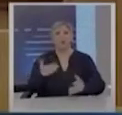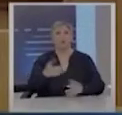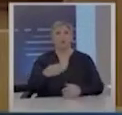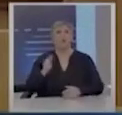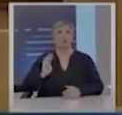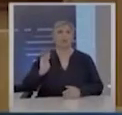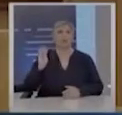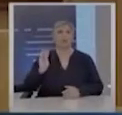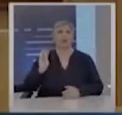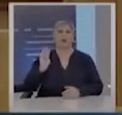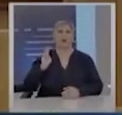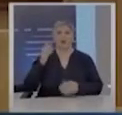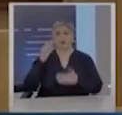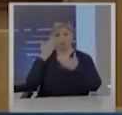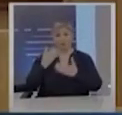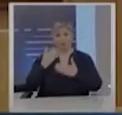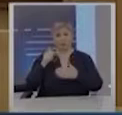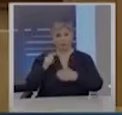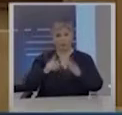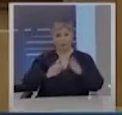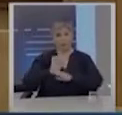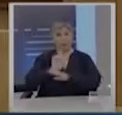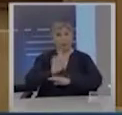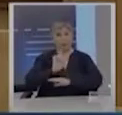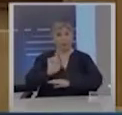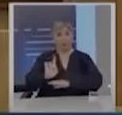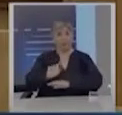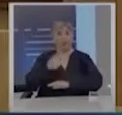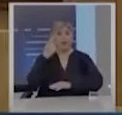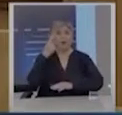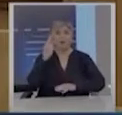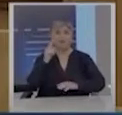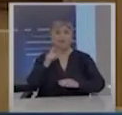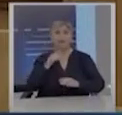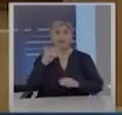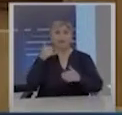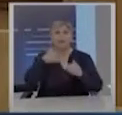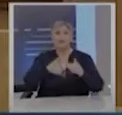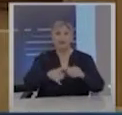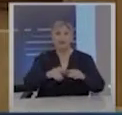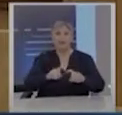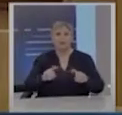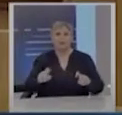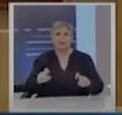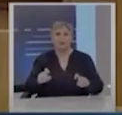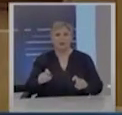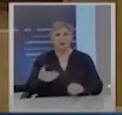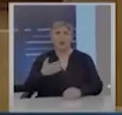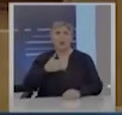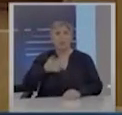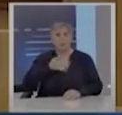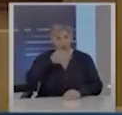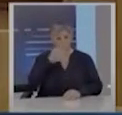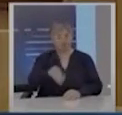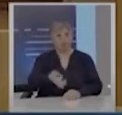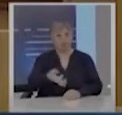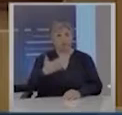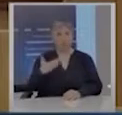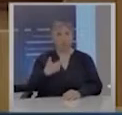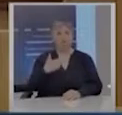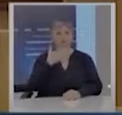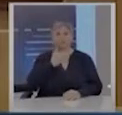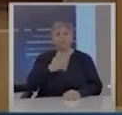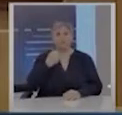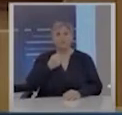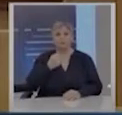Η εκκλησία δέχεται όλους αφού μετανοήσουν και την ομοφιλοφιλία και την,